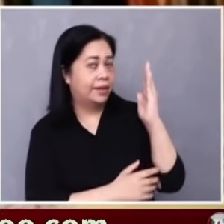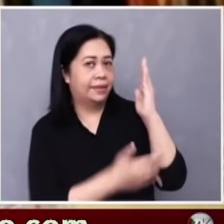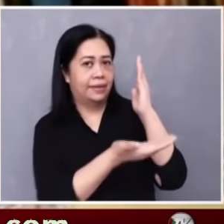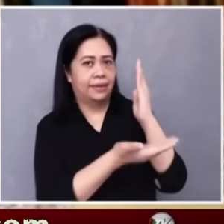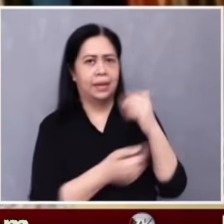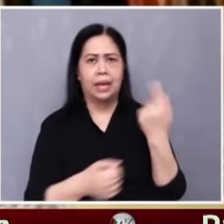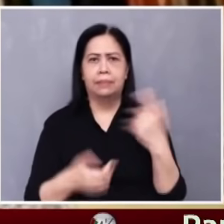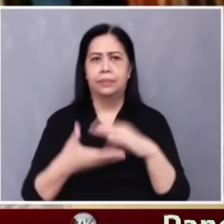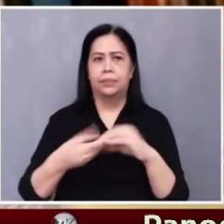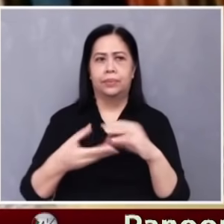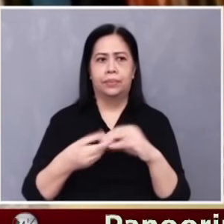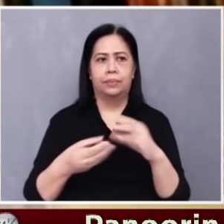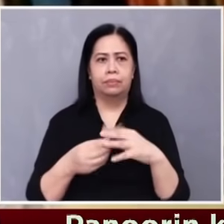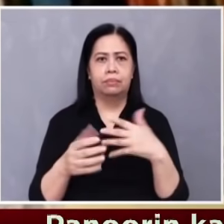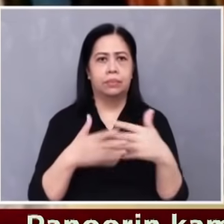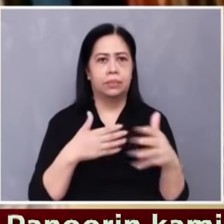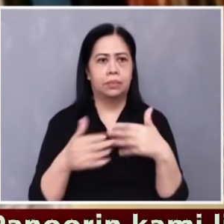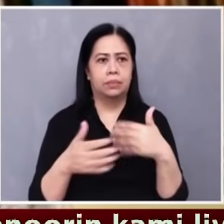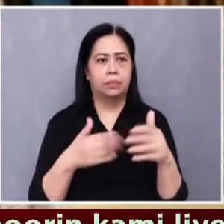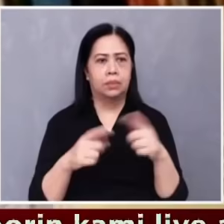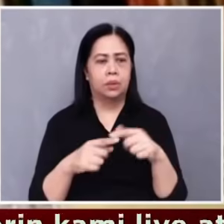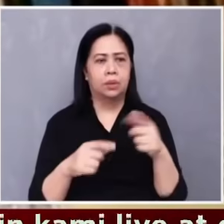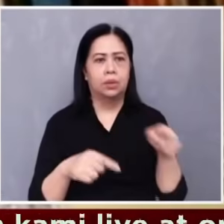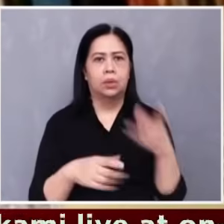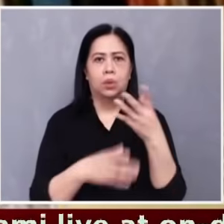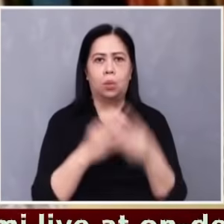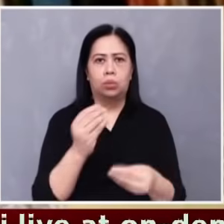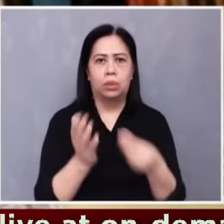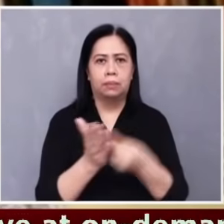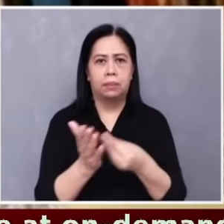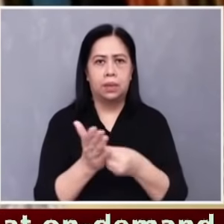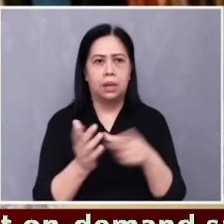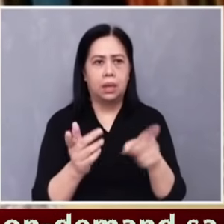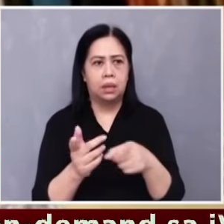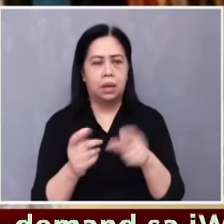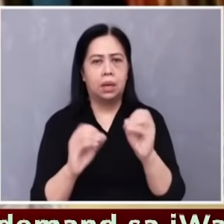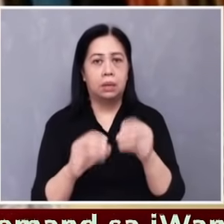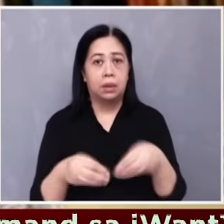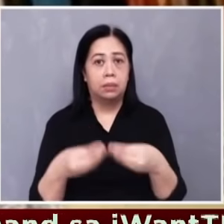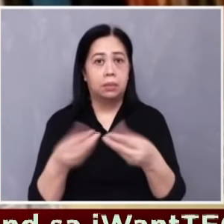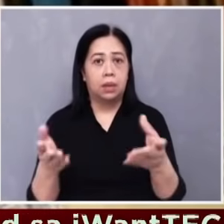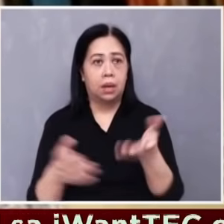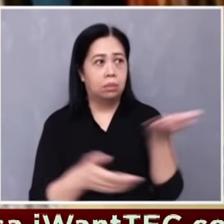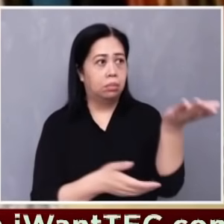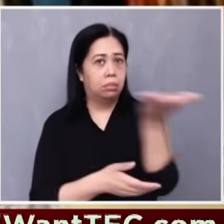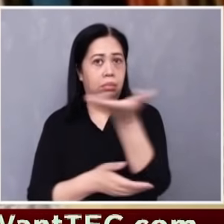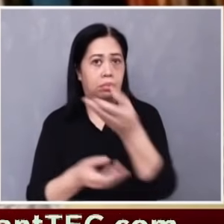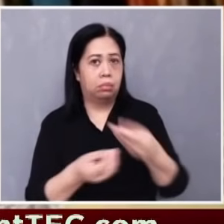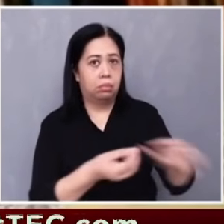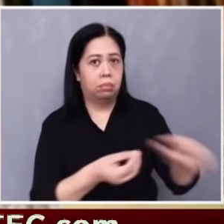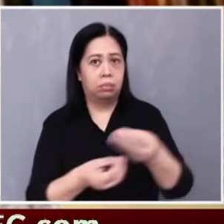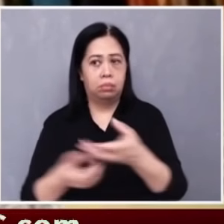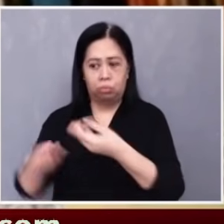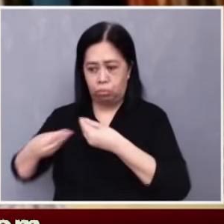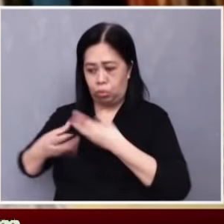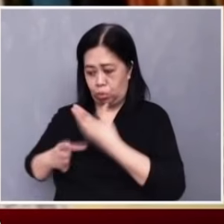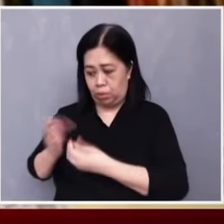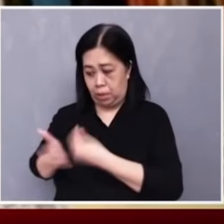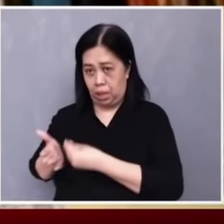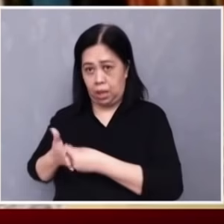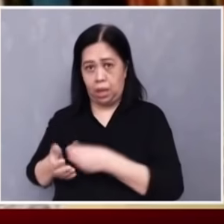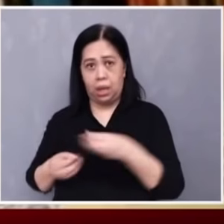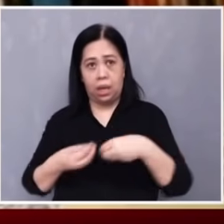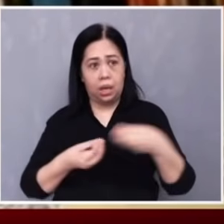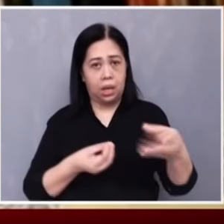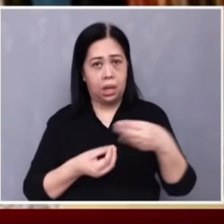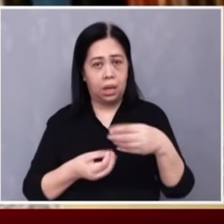kahit kasi naubos na yung pera pagbimigay sa mga pulupi, binigay niya kahit yung pectoral cross